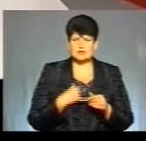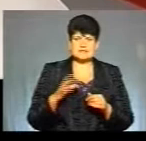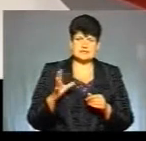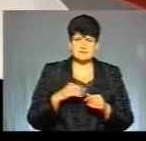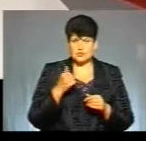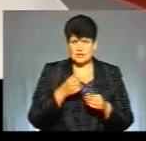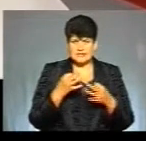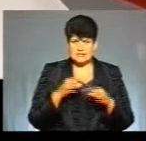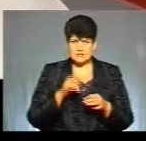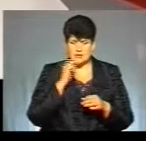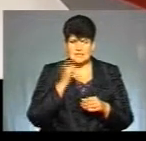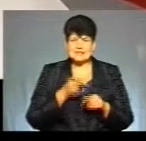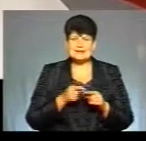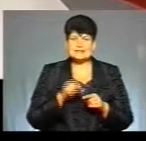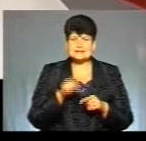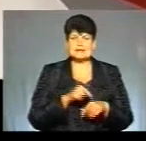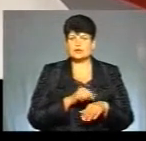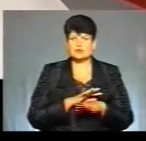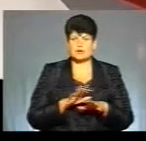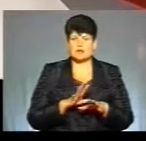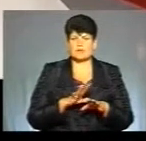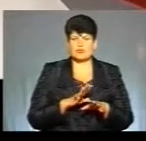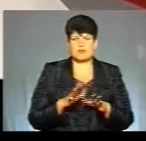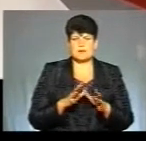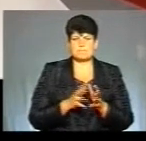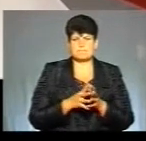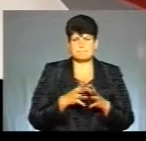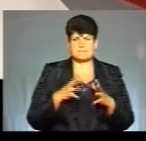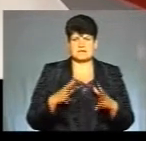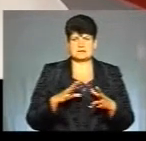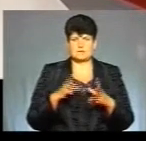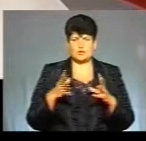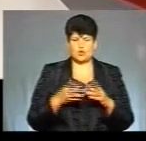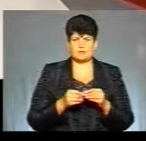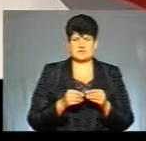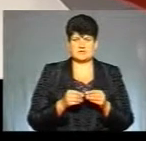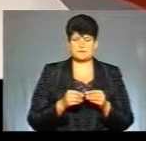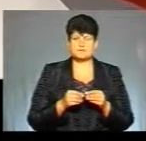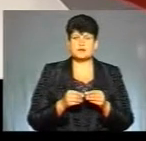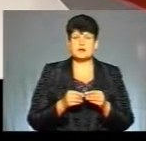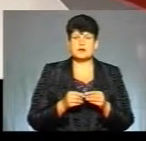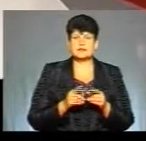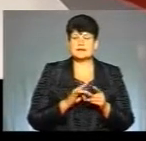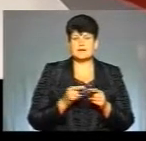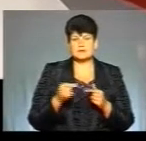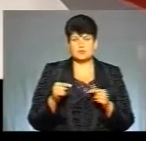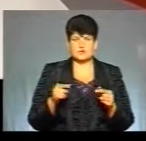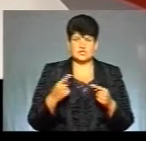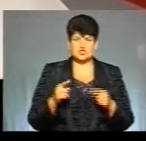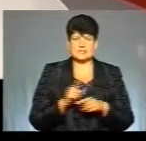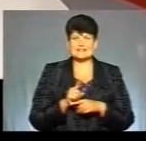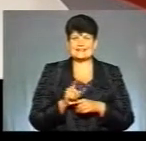незалежності України ця недоторканність була ледь не в максимальному обсязі закріплена, на відміну від інших